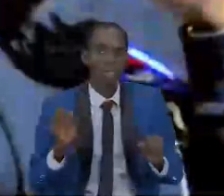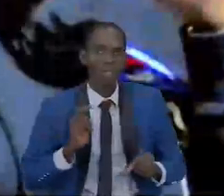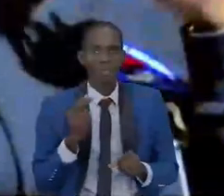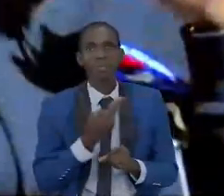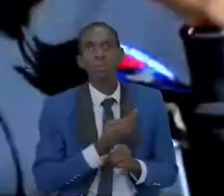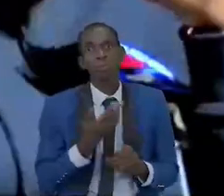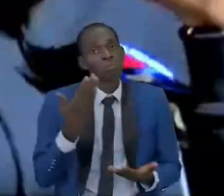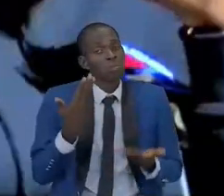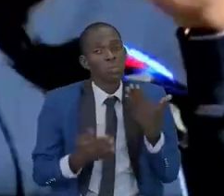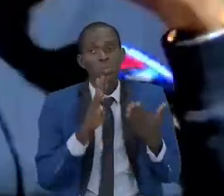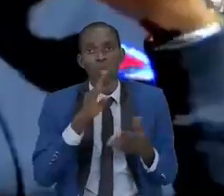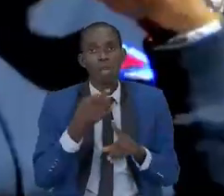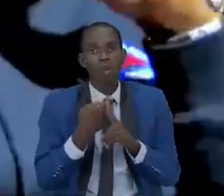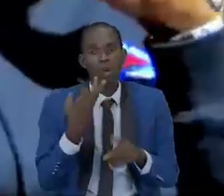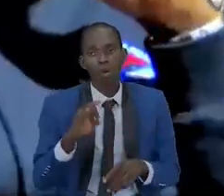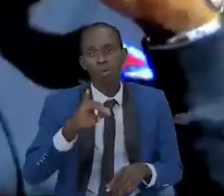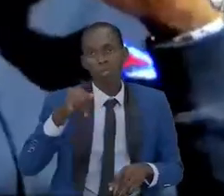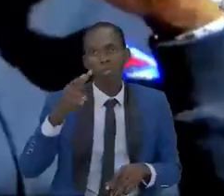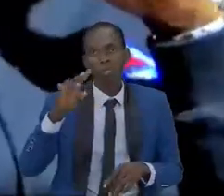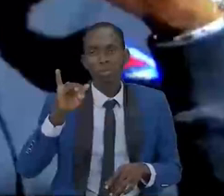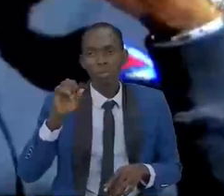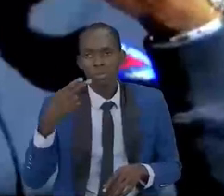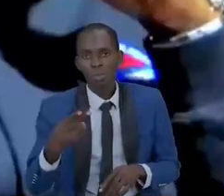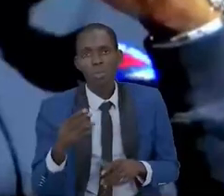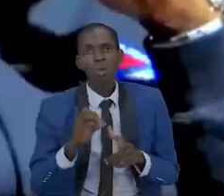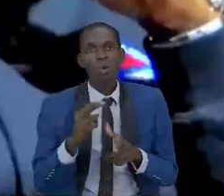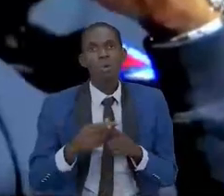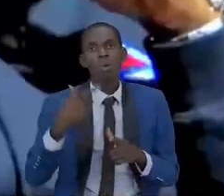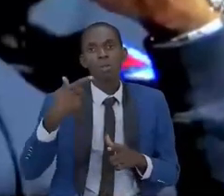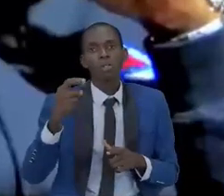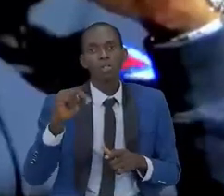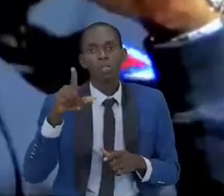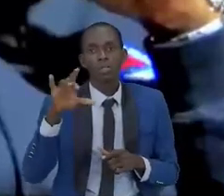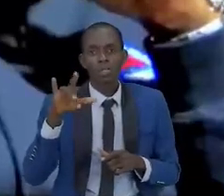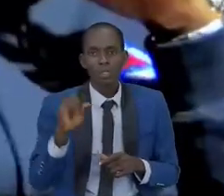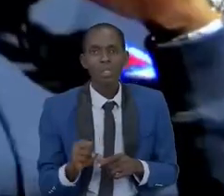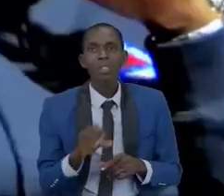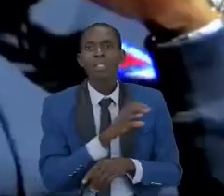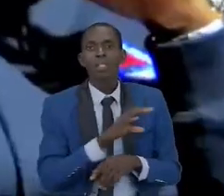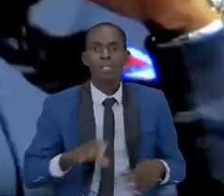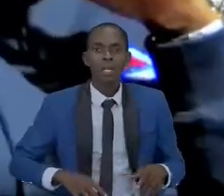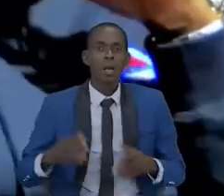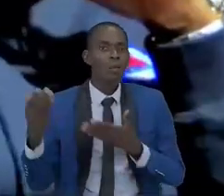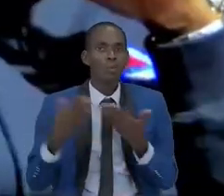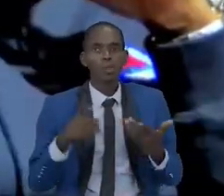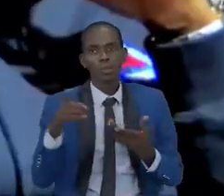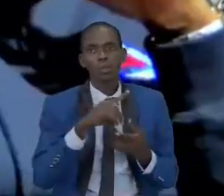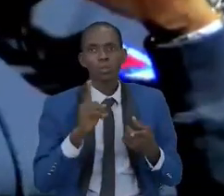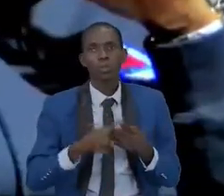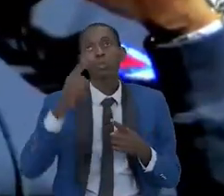que vous soyez vif il faut payer la foi en Christ va vous réconcilier à Dieu Chris vous apporte à Dieu